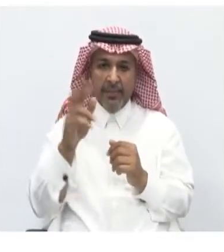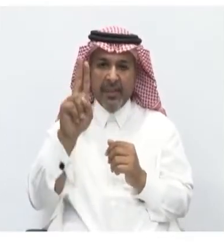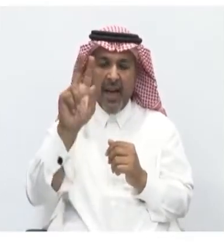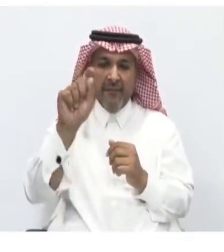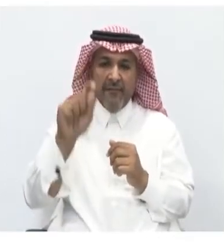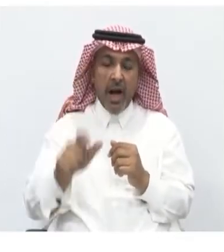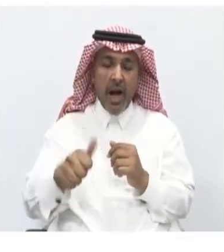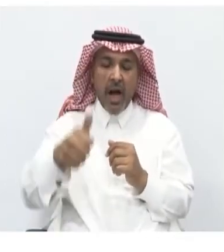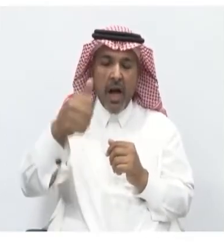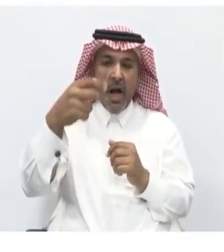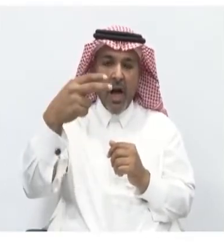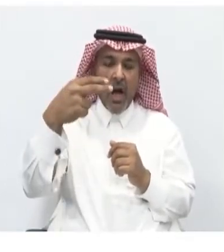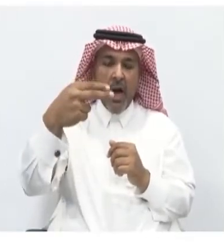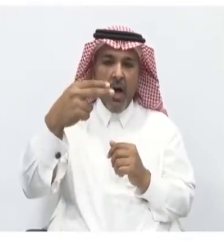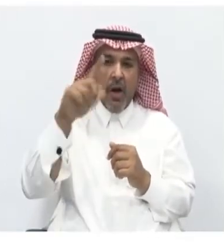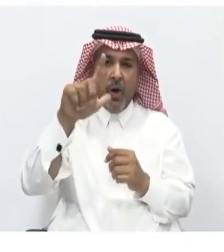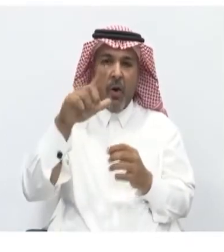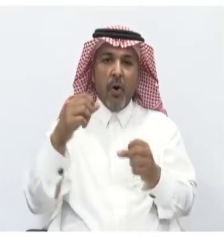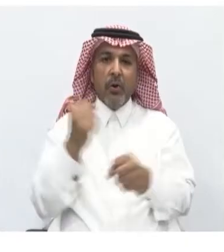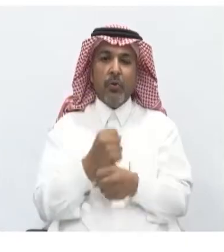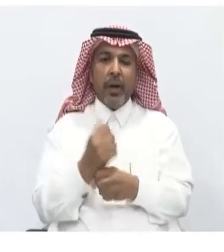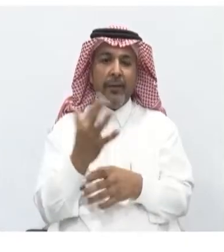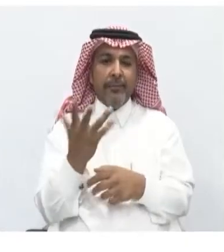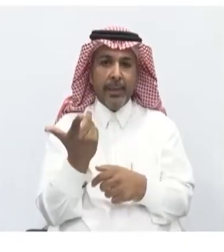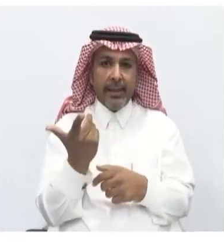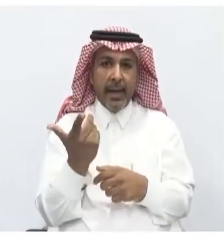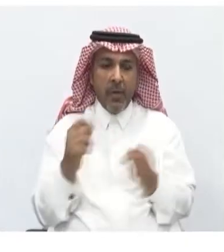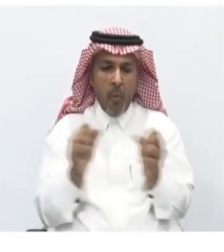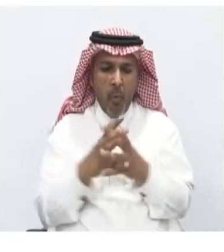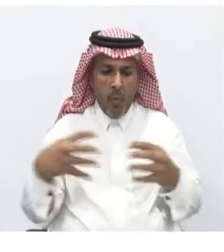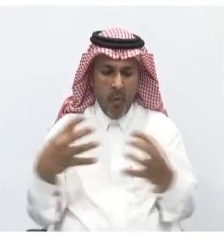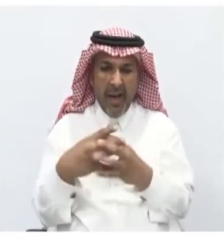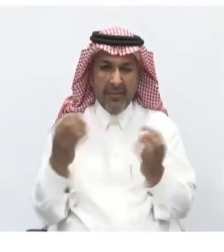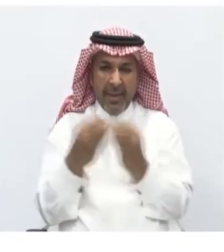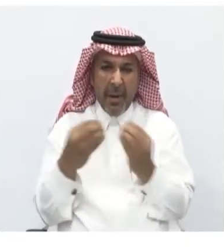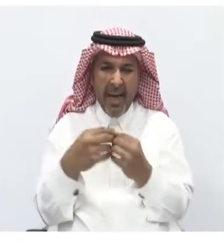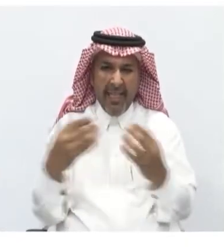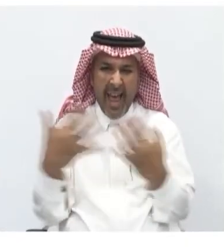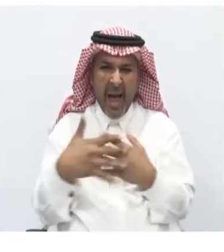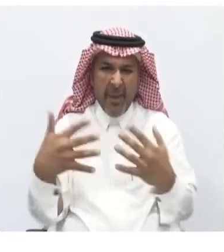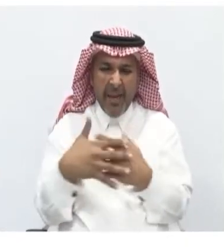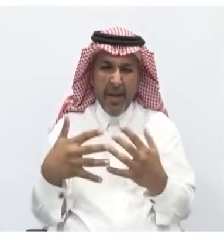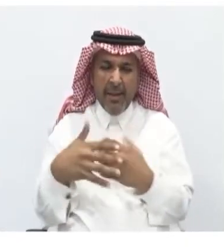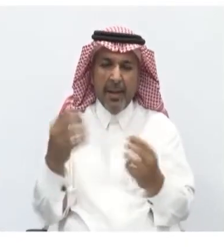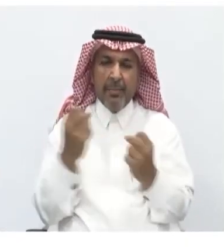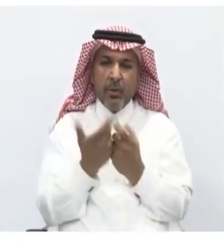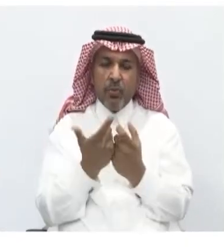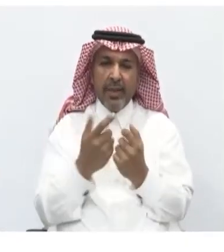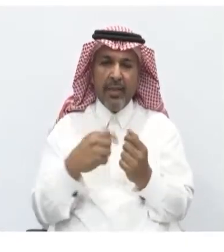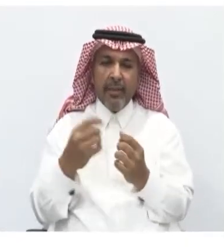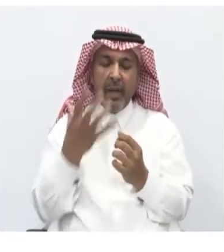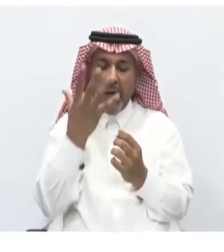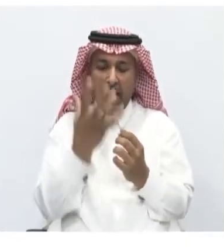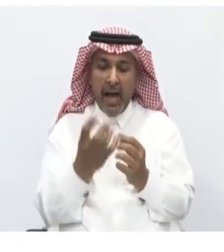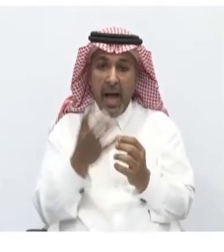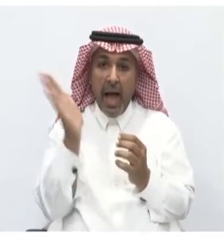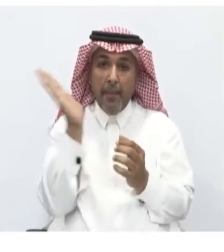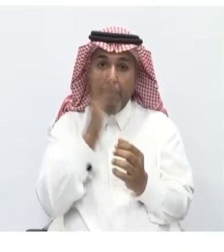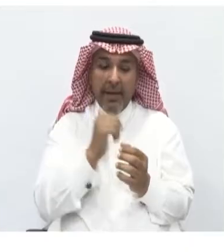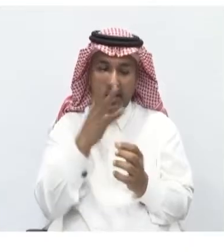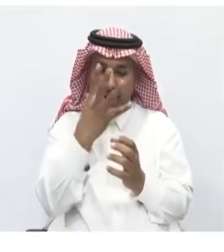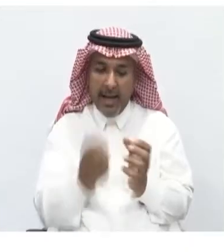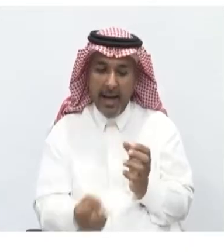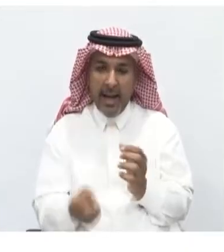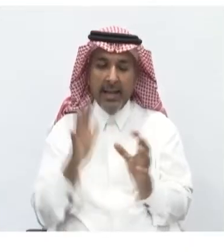تتوقف التفاعلات تتوقف التفاعلات عندما تستهلك احدى المواد المتفاعله عندما